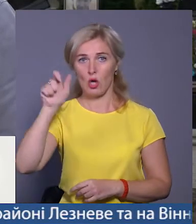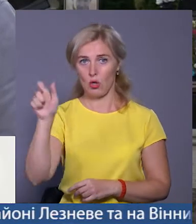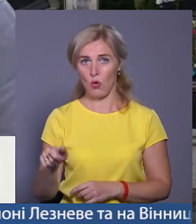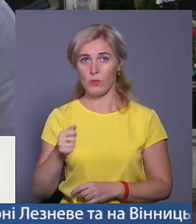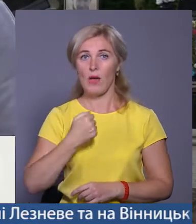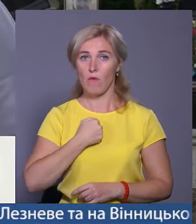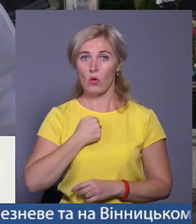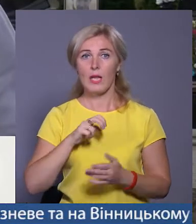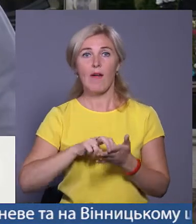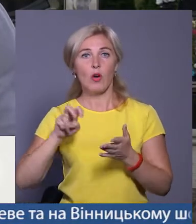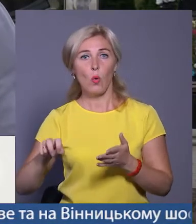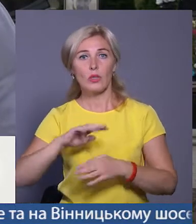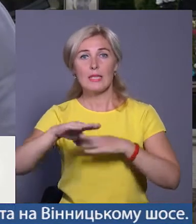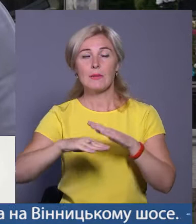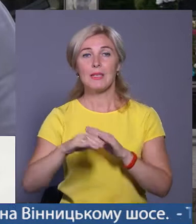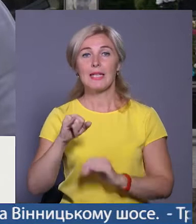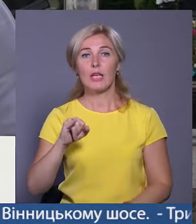воїни, виходили з-під Іловайська,